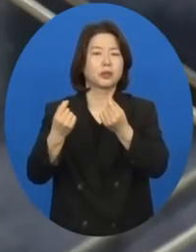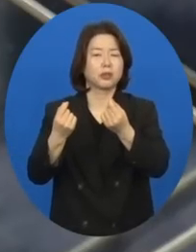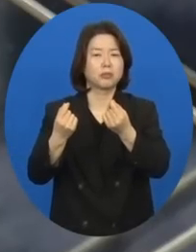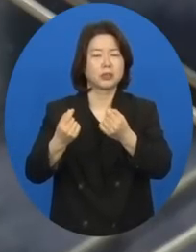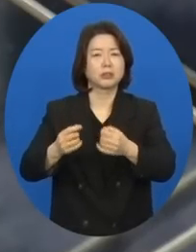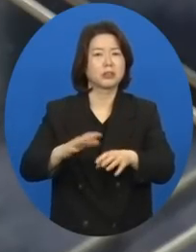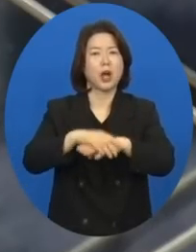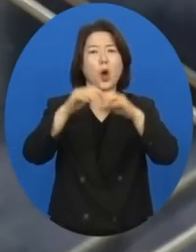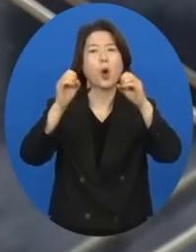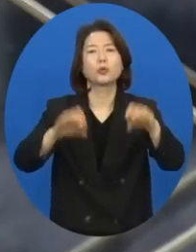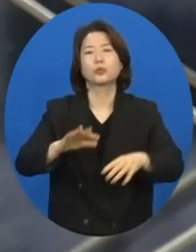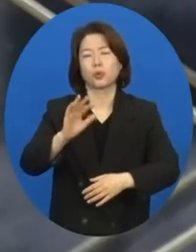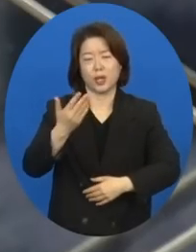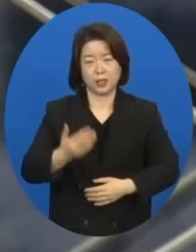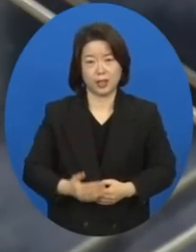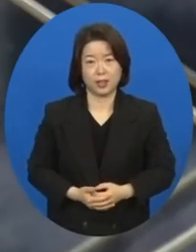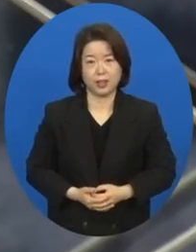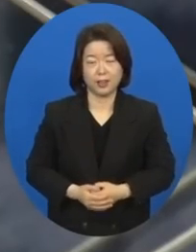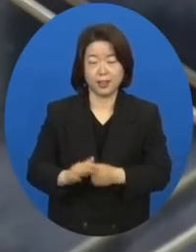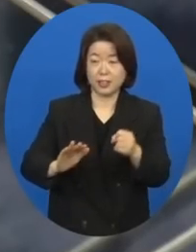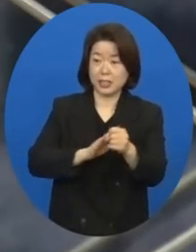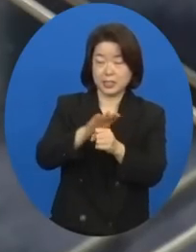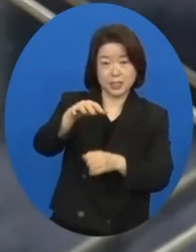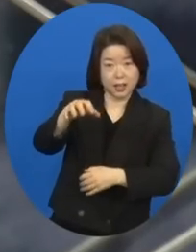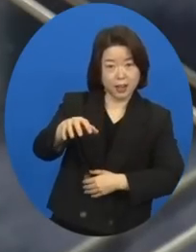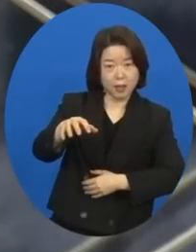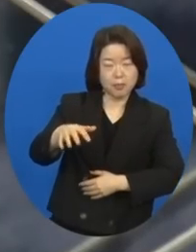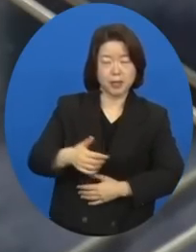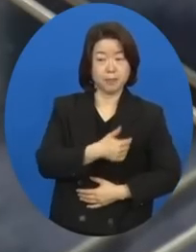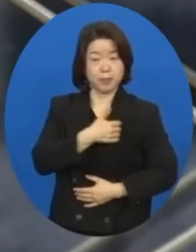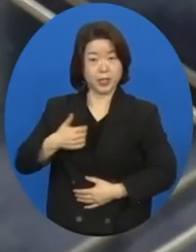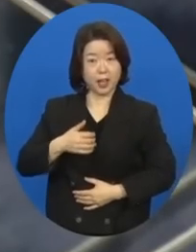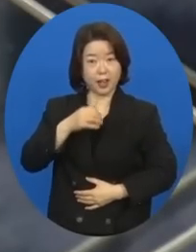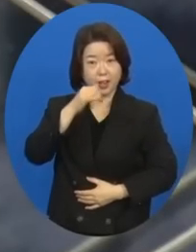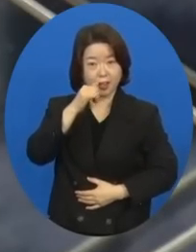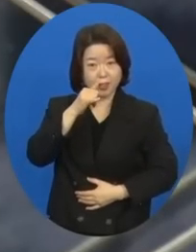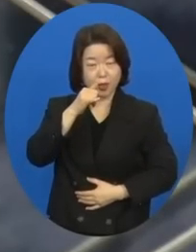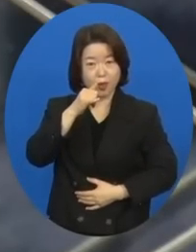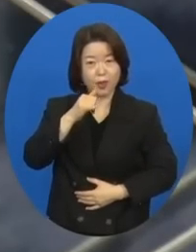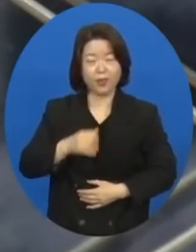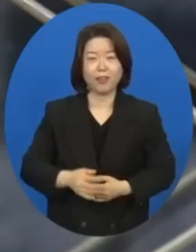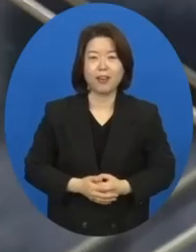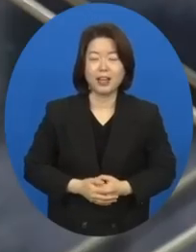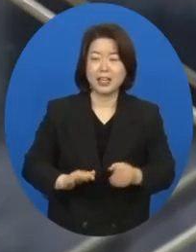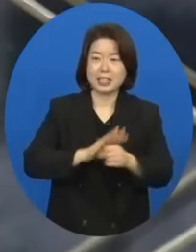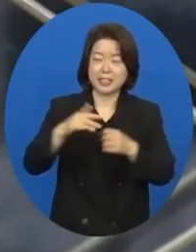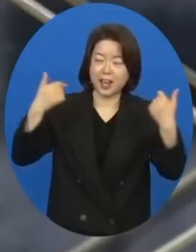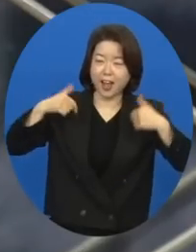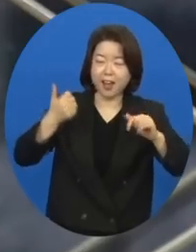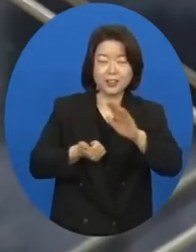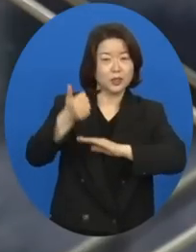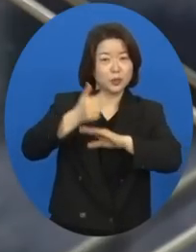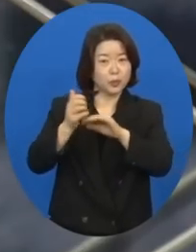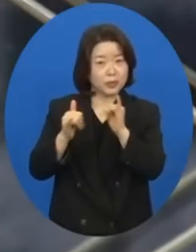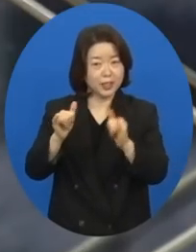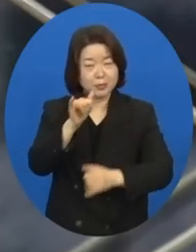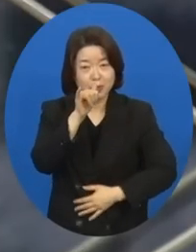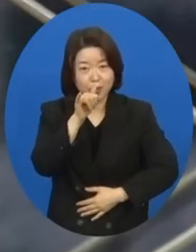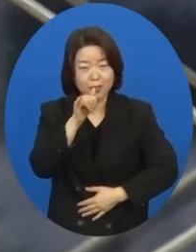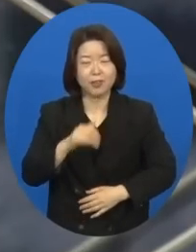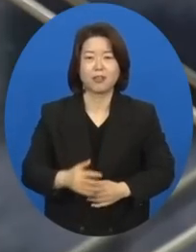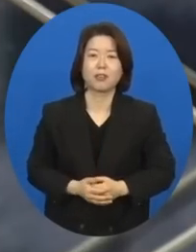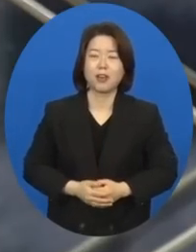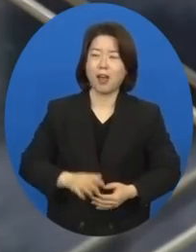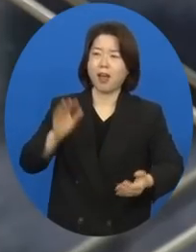그런데 여러분 그 사랑 앞에 자신 있는 사람 있으십니까? 사랑에 늘 성공하는 분이 있으신가요?